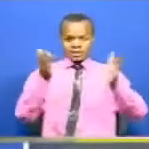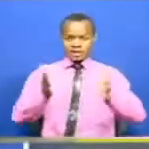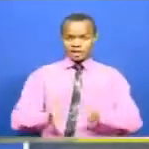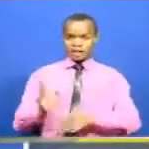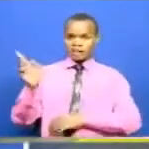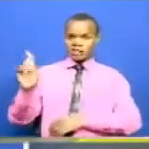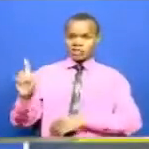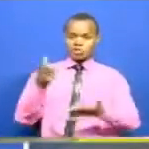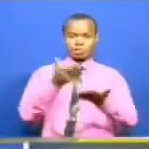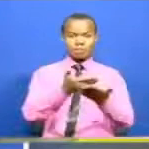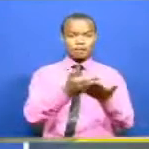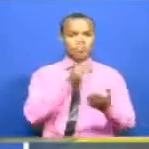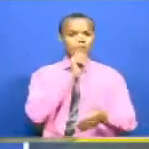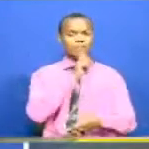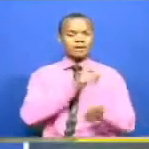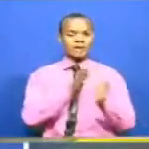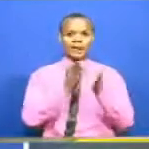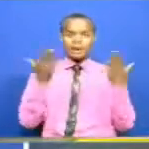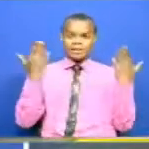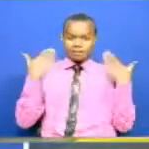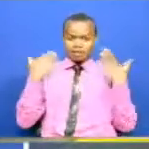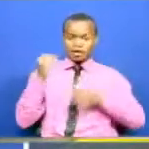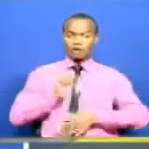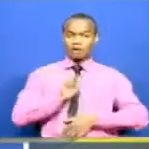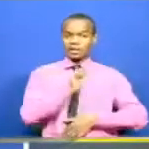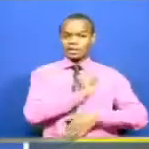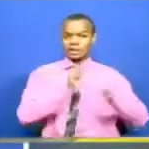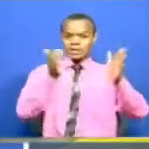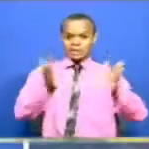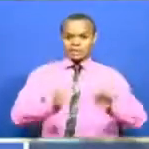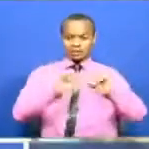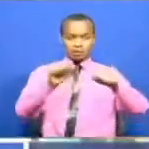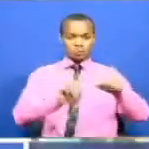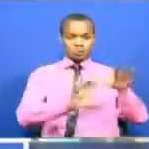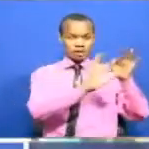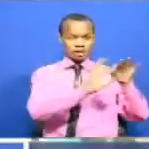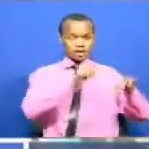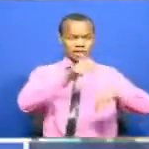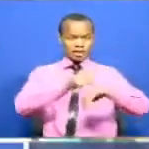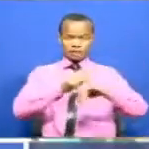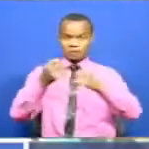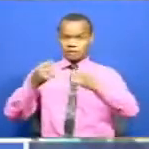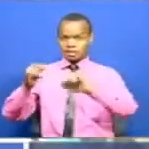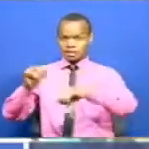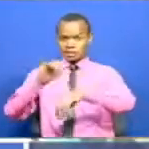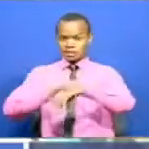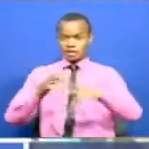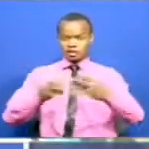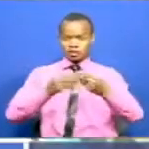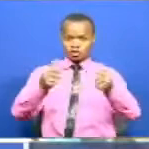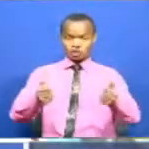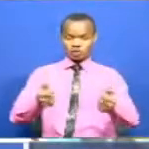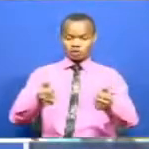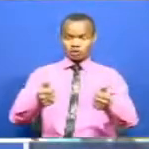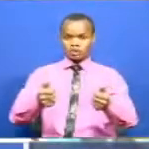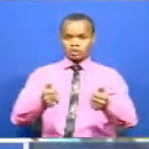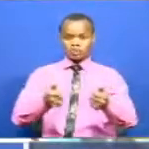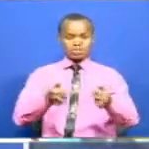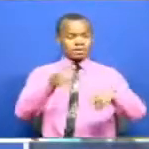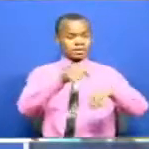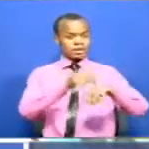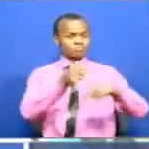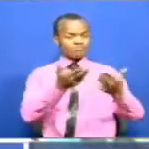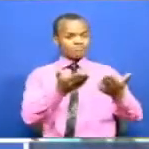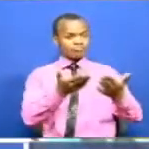na mwenzake wa Meru Mithika Linturi yataunganishwa, huku juhudi za kutafuta suluhu kwa mzozo kuhusu mfumo huo zikishika